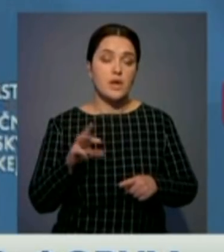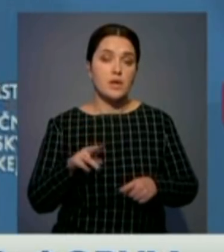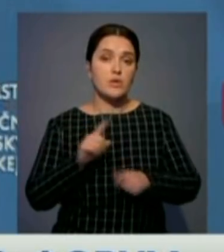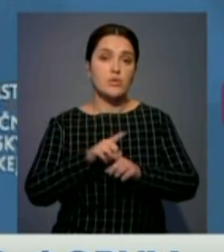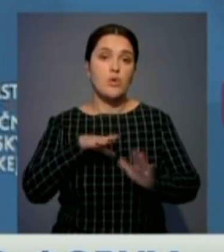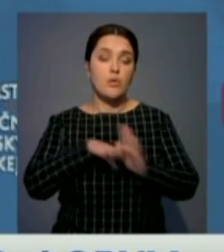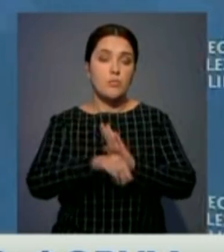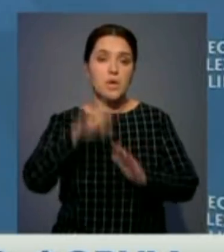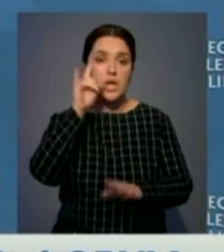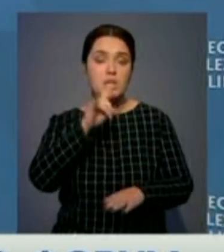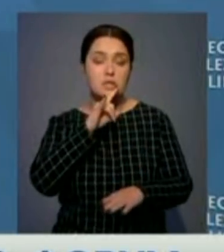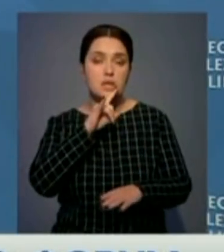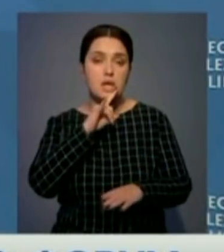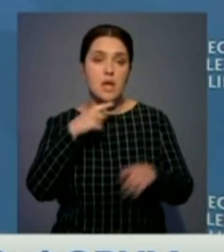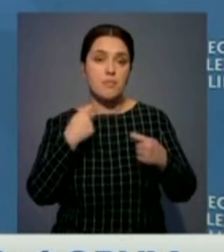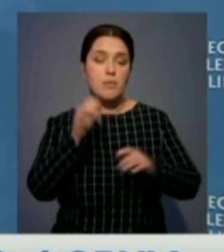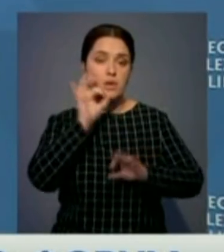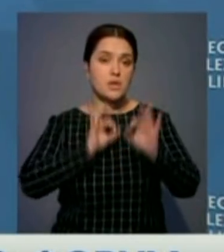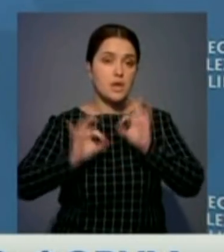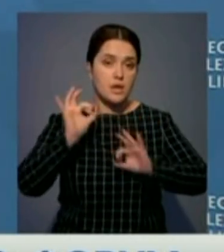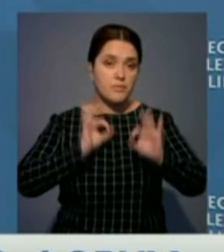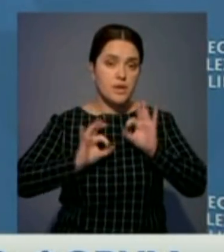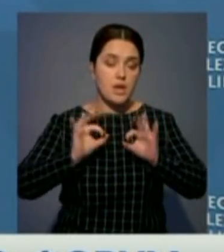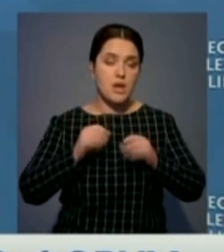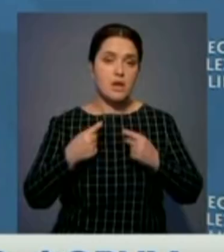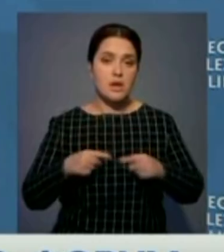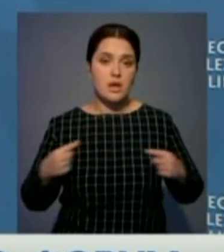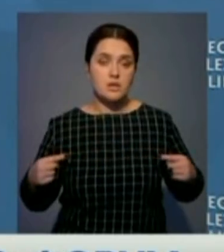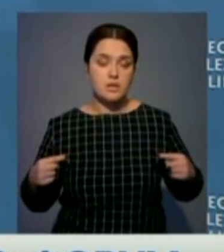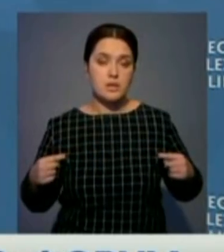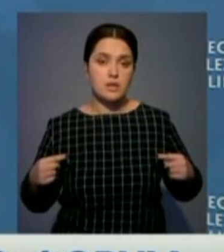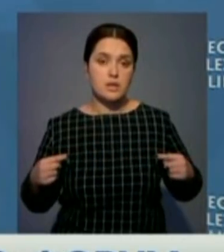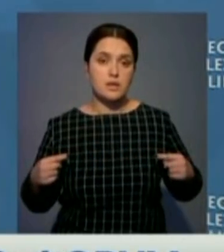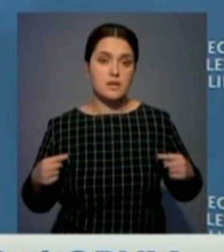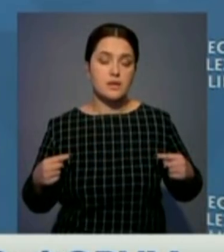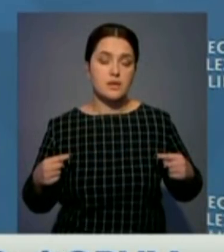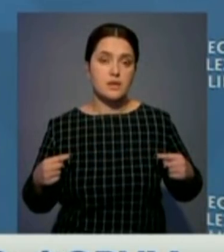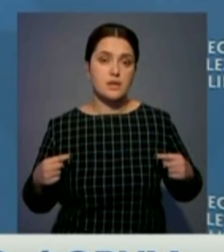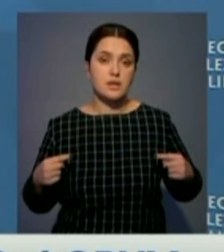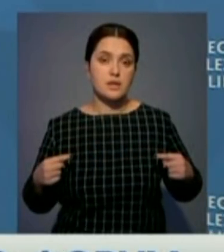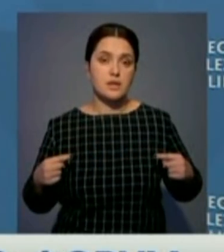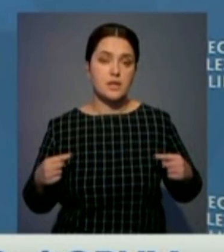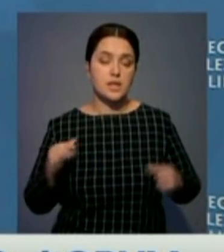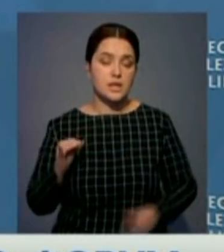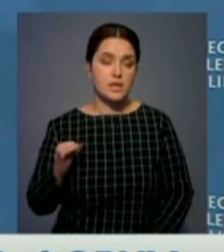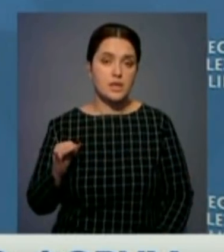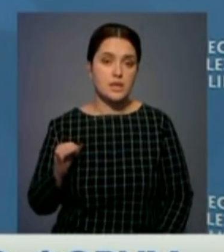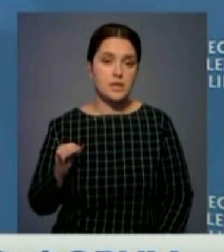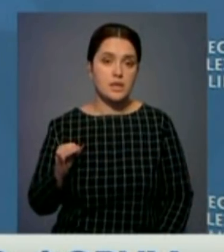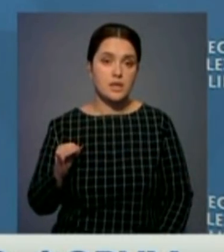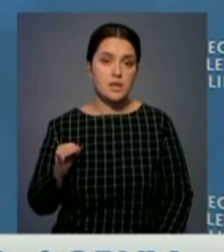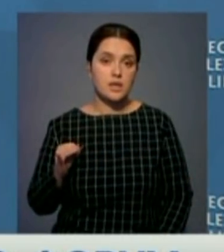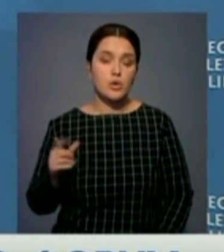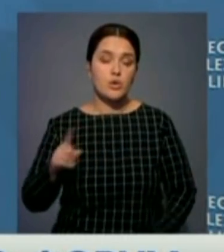в таких сферах, как фармацевтика, фармакологические препараты в Казахстане имеются. И они присутствуют в